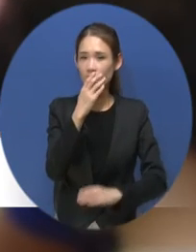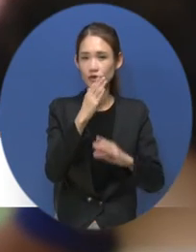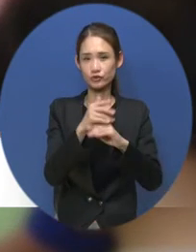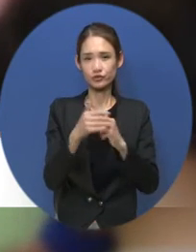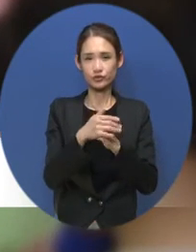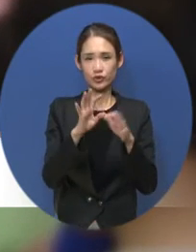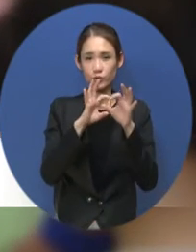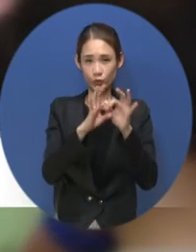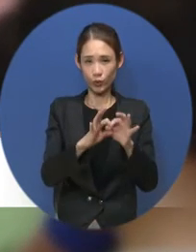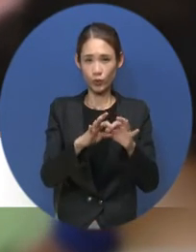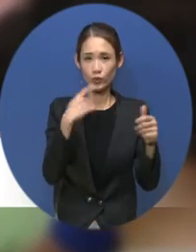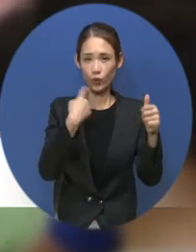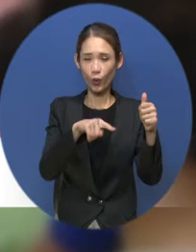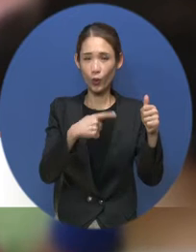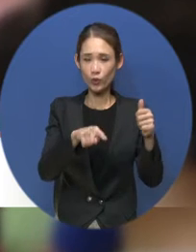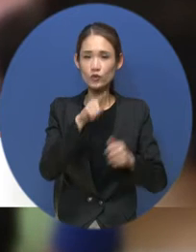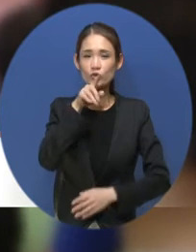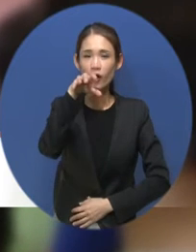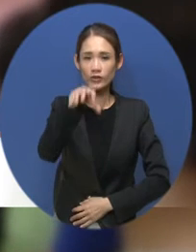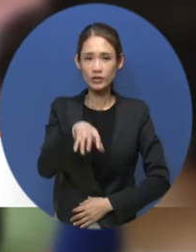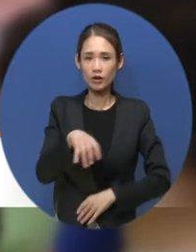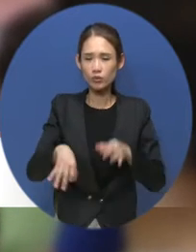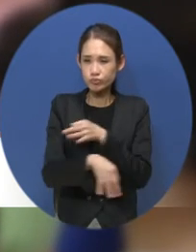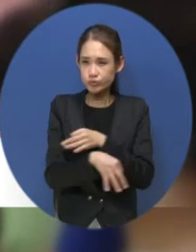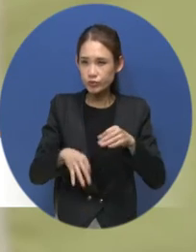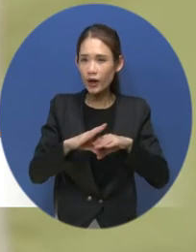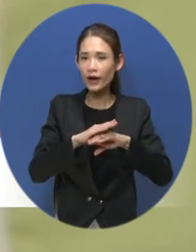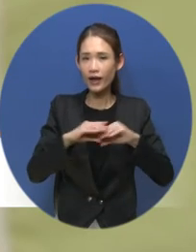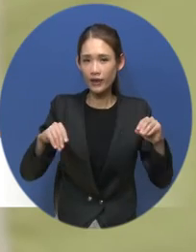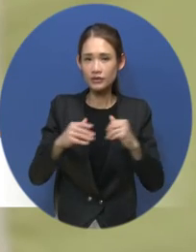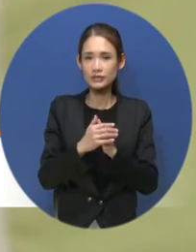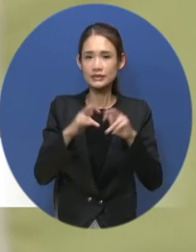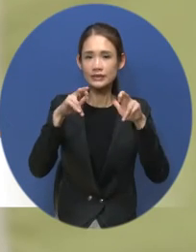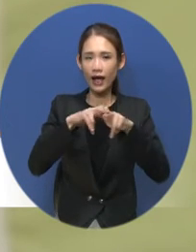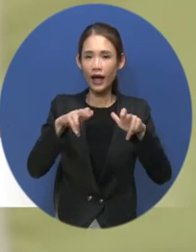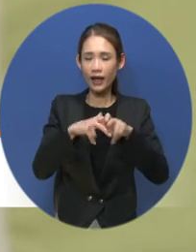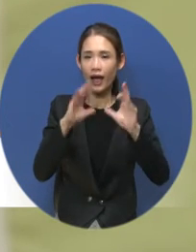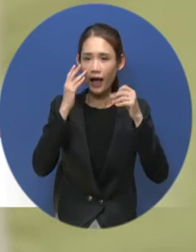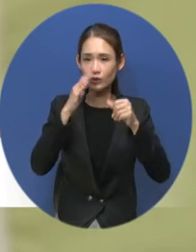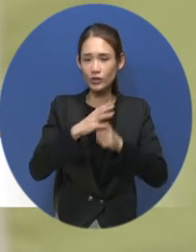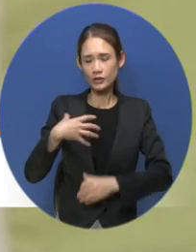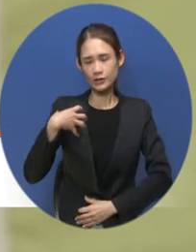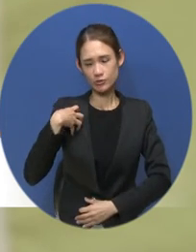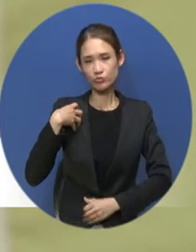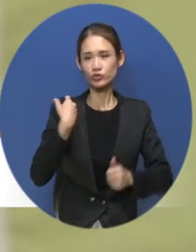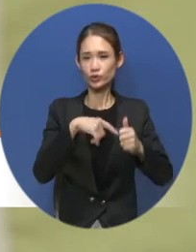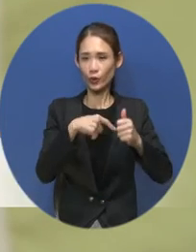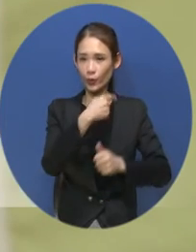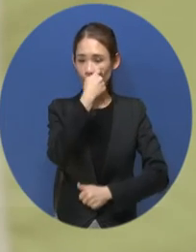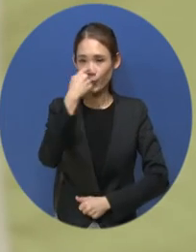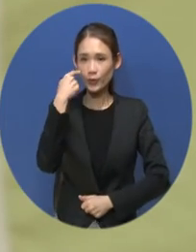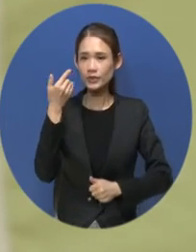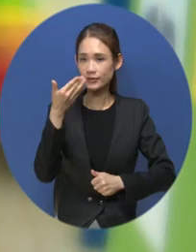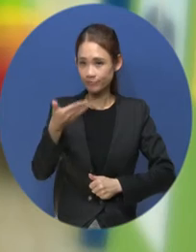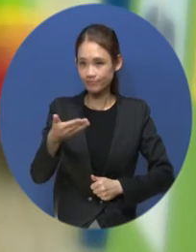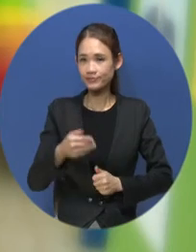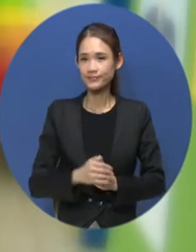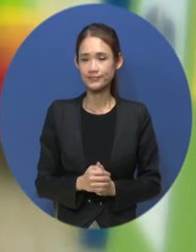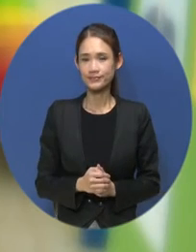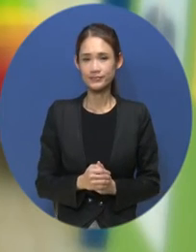이를 통해 교육 현장의 특수 교사 부족 문제를 해소하고 장애 아동의 의무 그 권리를 보장 할 예정입니다